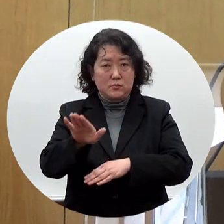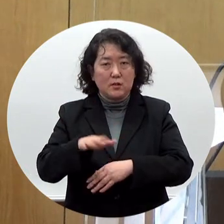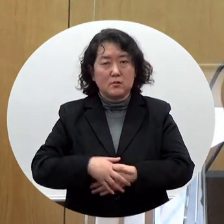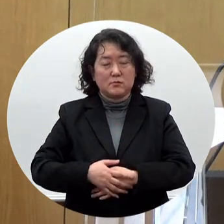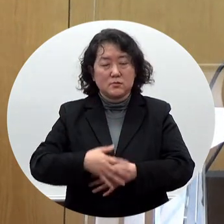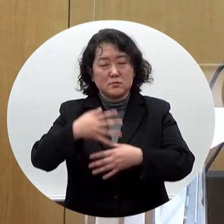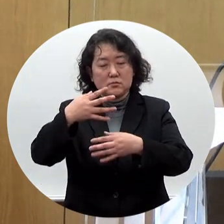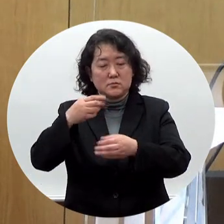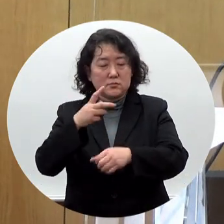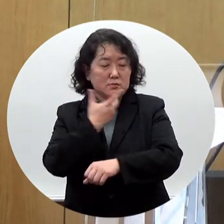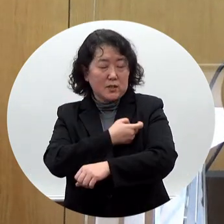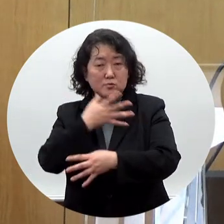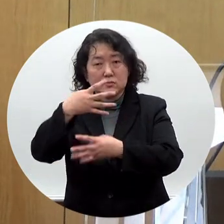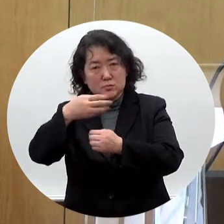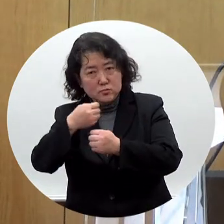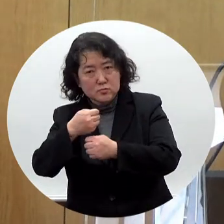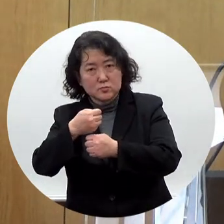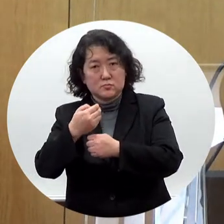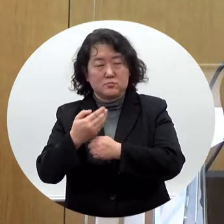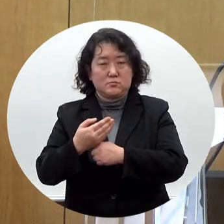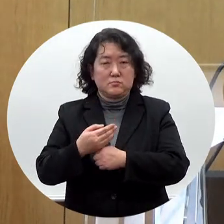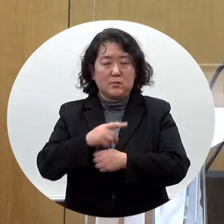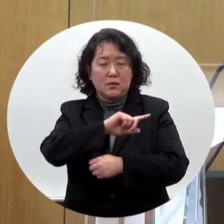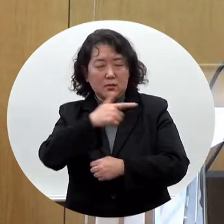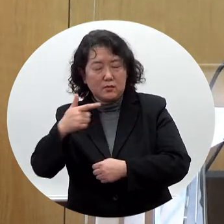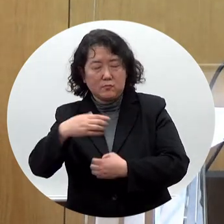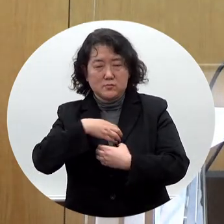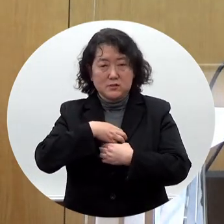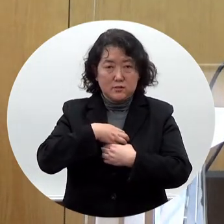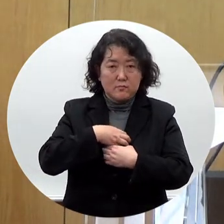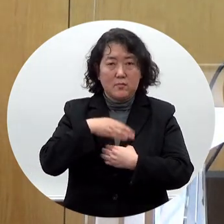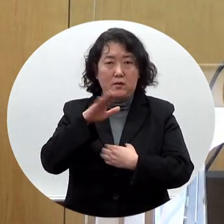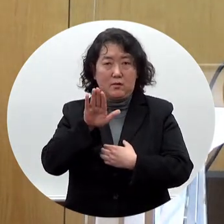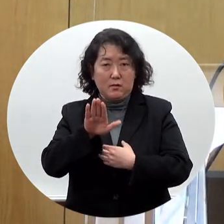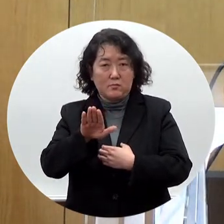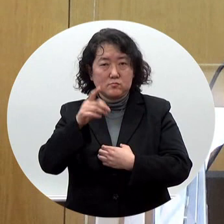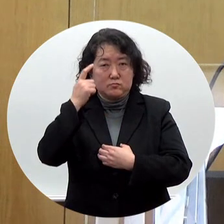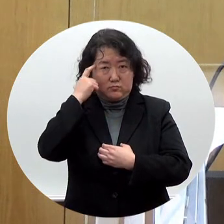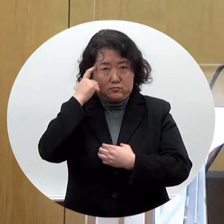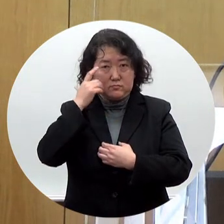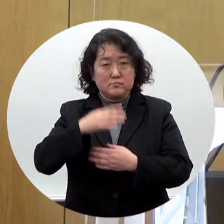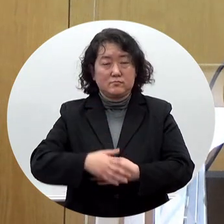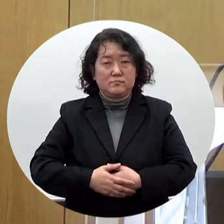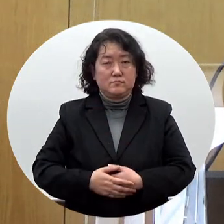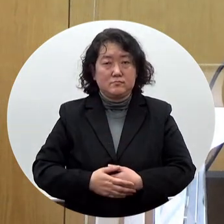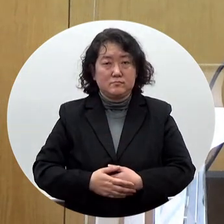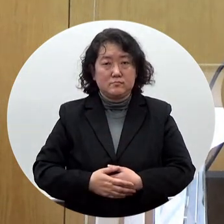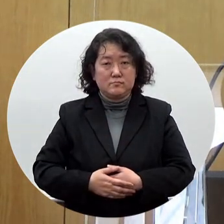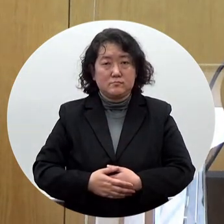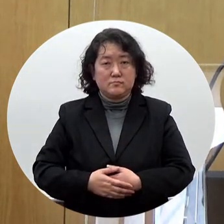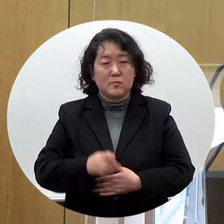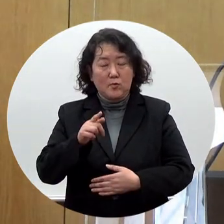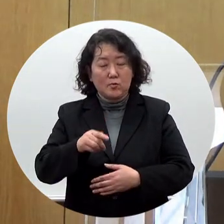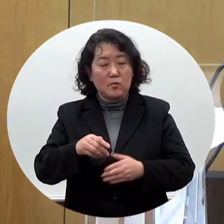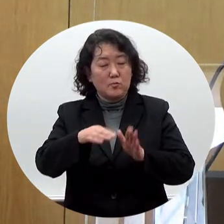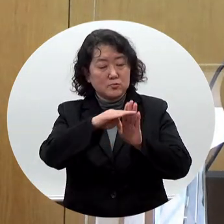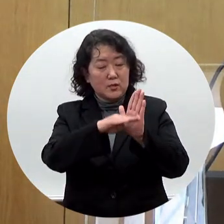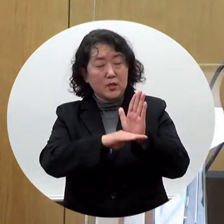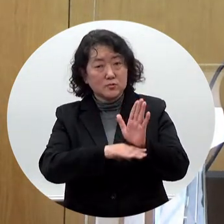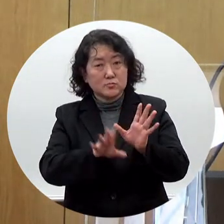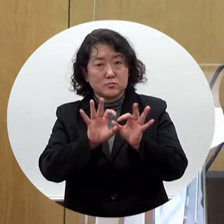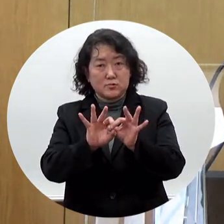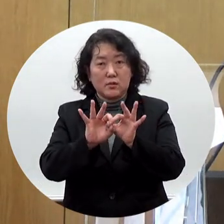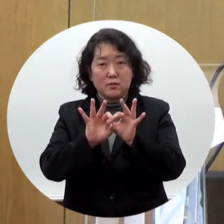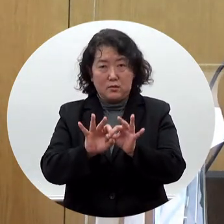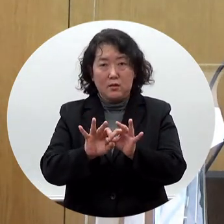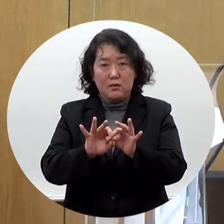つ接種ができるのか、いろんなご心配をなされていると思います。このスケジュール感につきまし